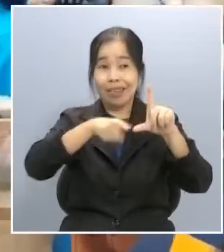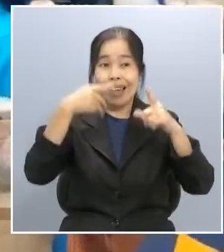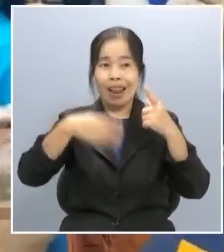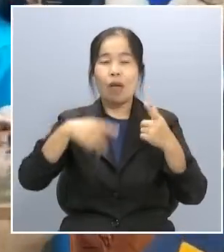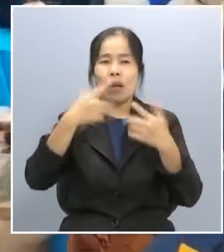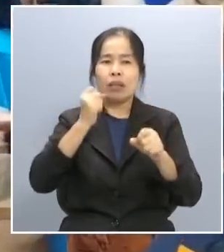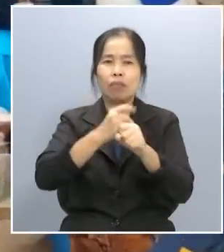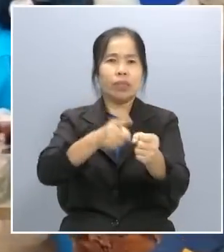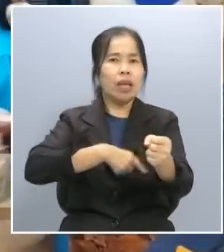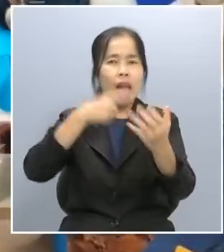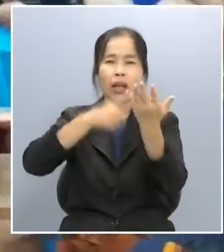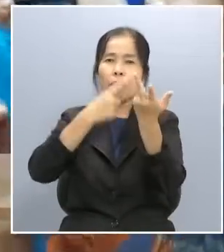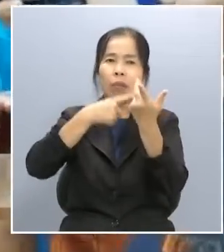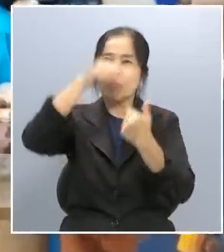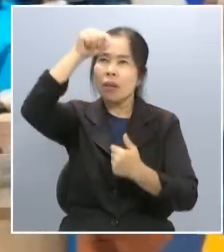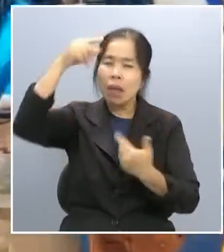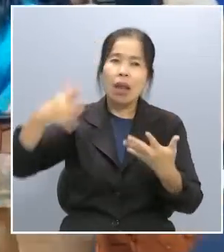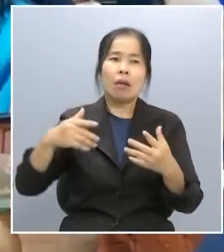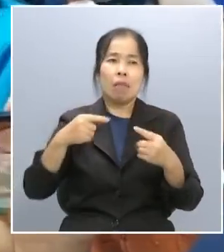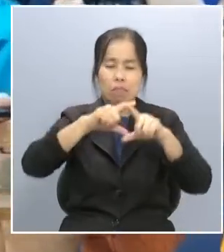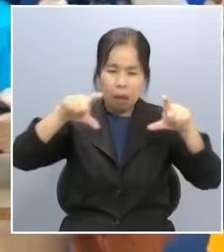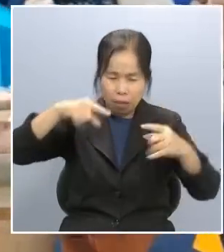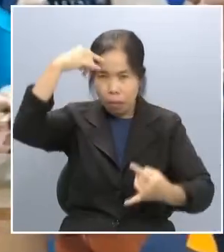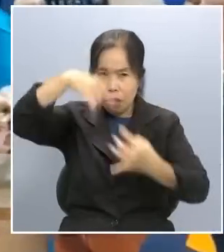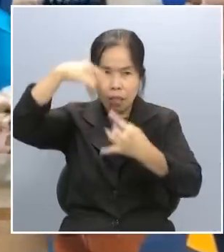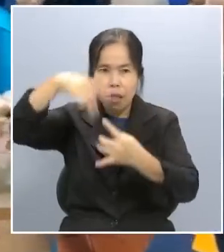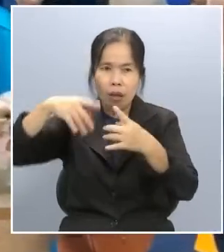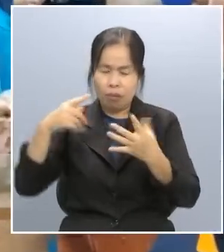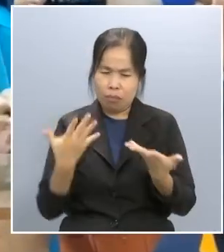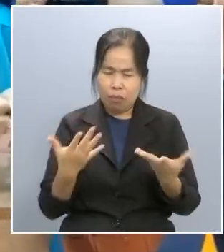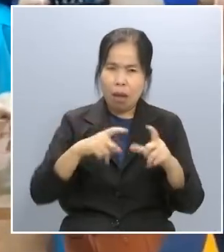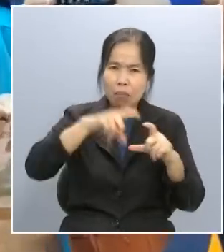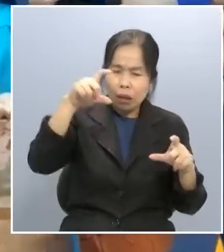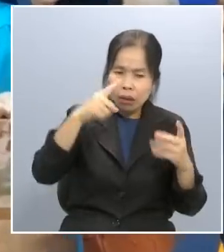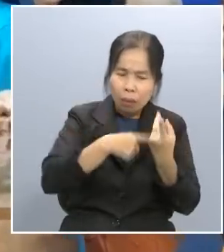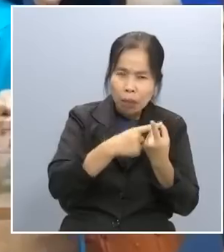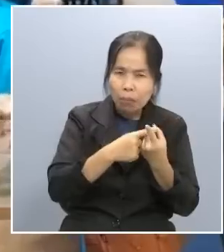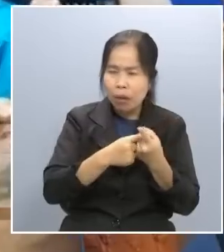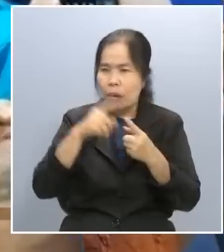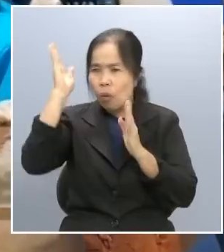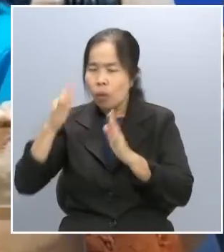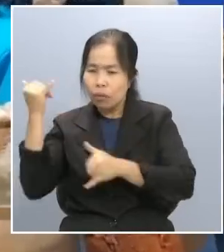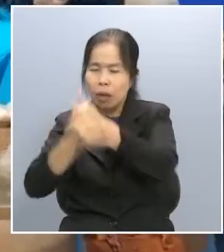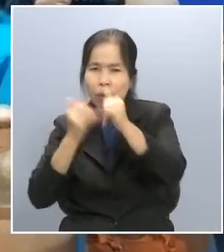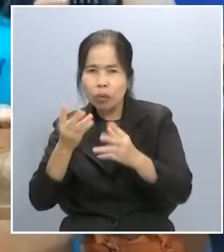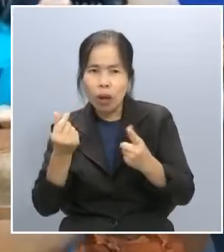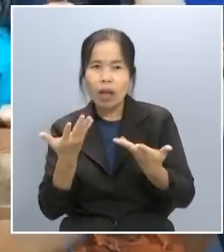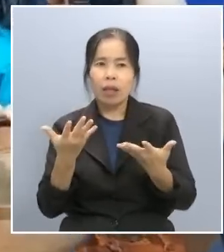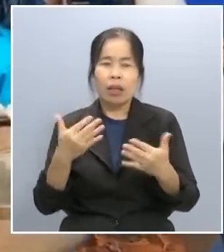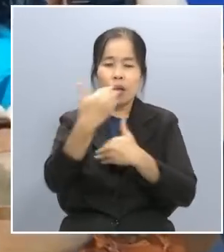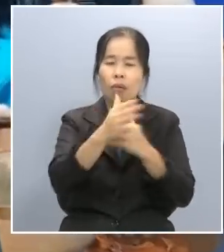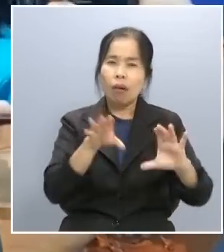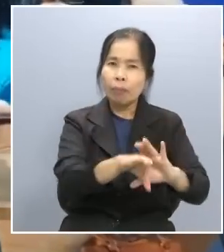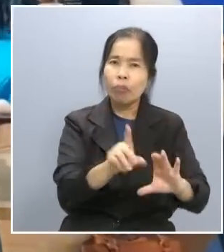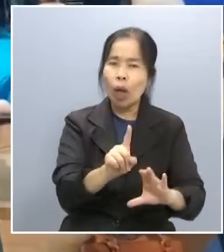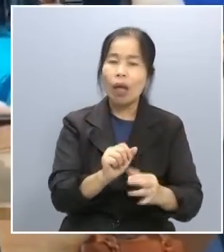คือล่าช้า 2คือบัตรรวมแล้วมันไม่ตรงกับผู้มาใช้สิทธิ์แล้วปรากฏว่ามันก็มีเรื่องการเก็บเก็บบัตรเลือกตั้ง